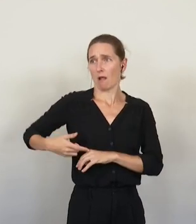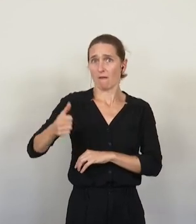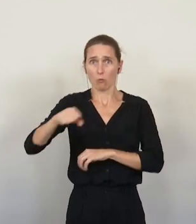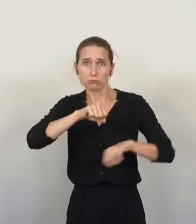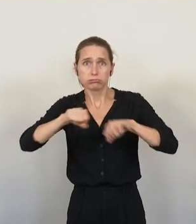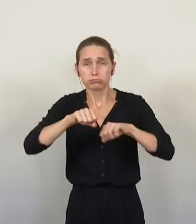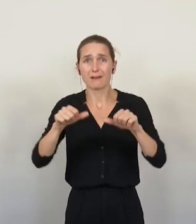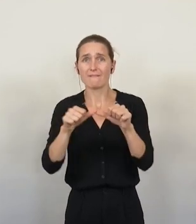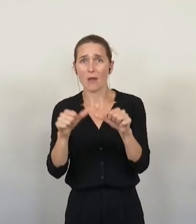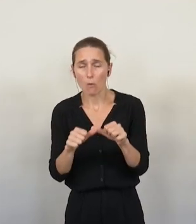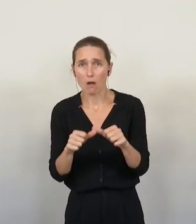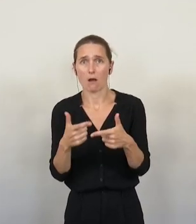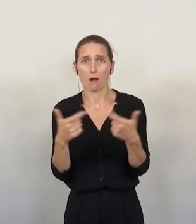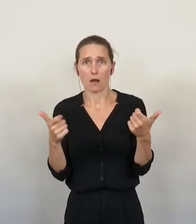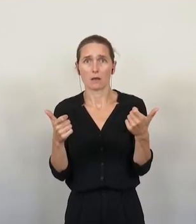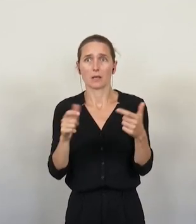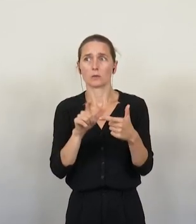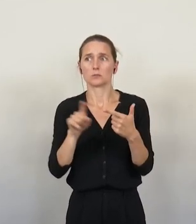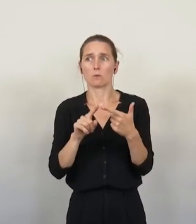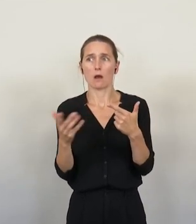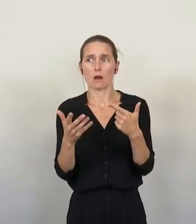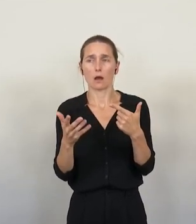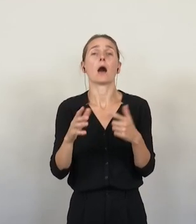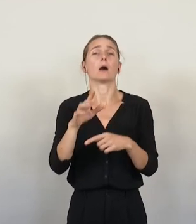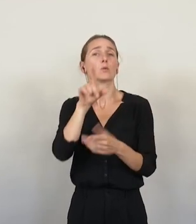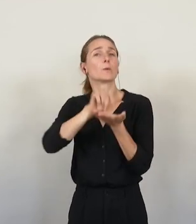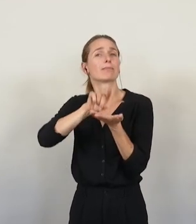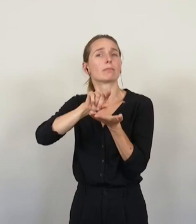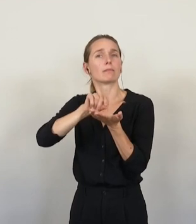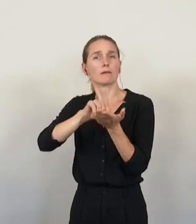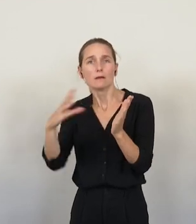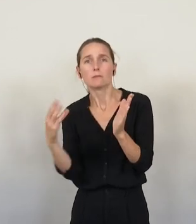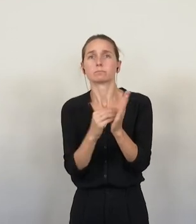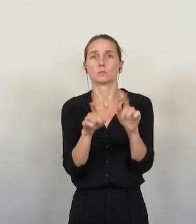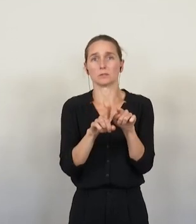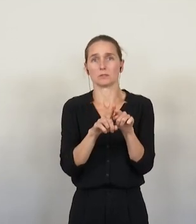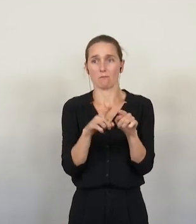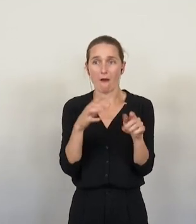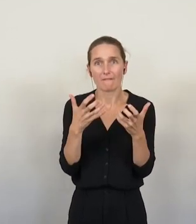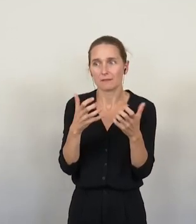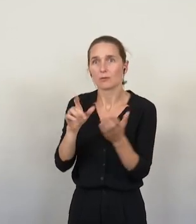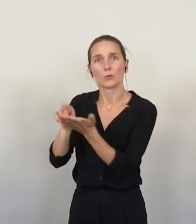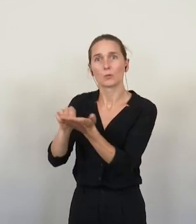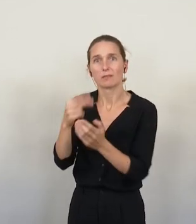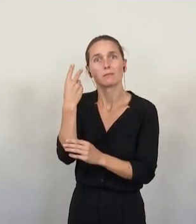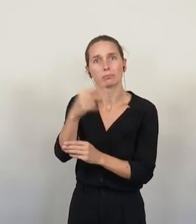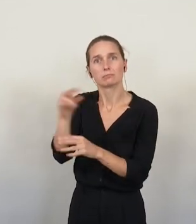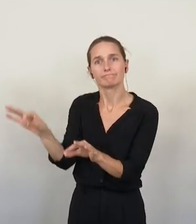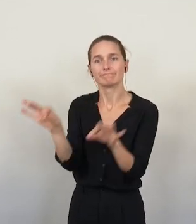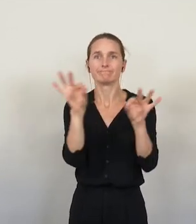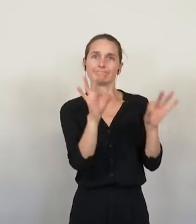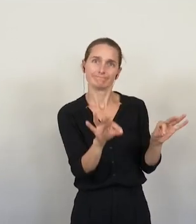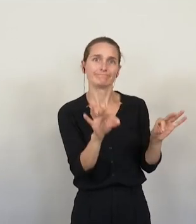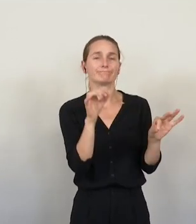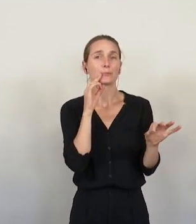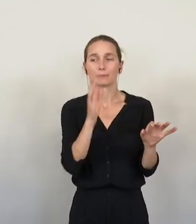y a aussi tous vos tweets donc je voulais quand même reciter quelques tweets que vous avez tenu ces derniers temps que les Grenoblois sache à quoi vous